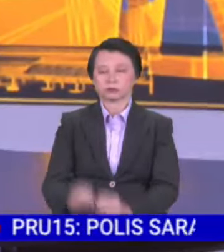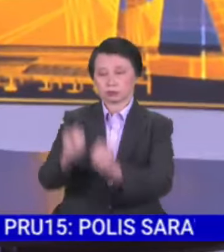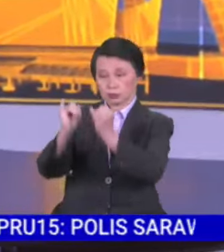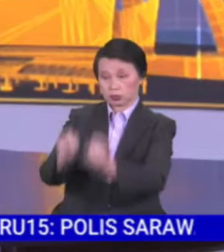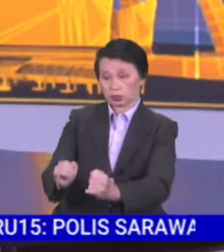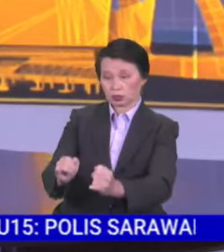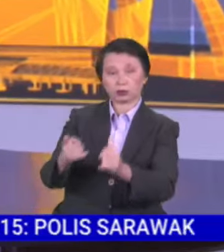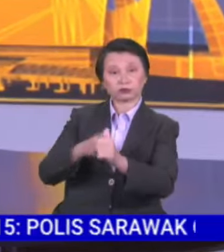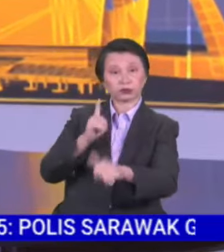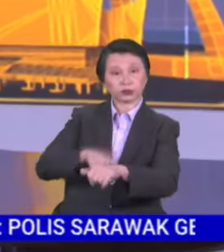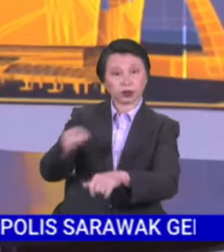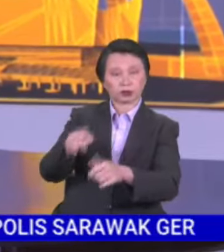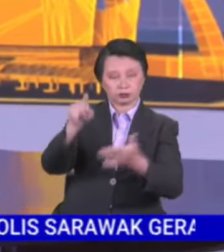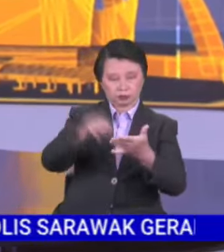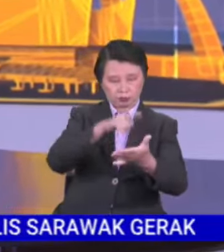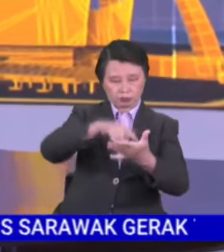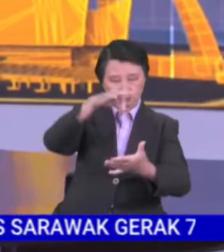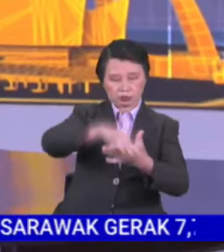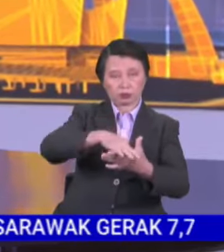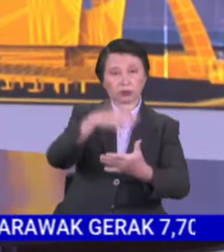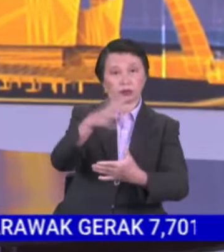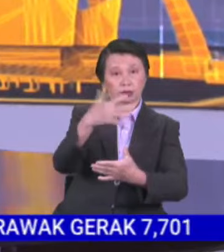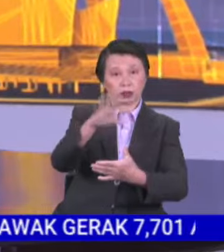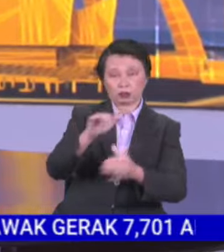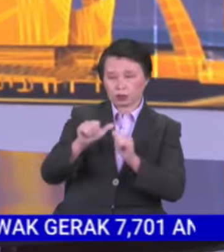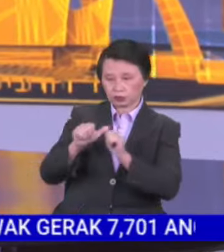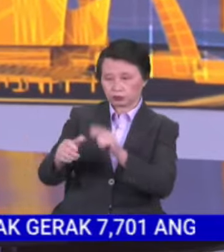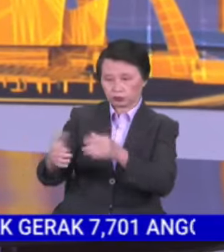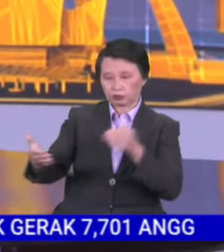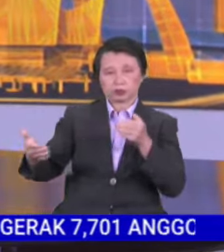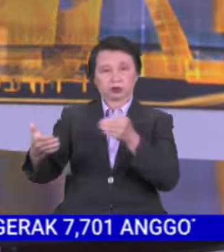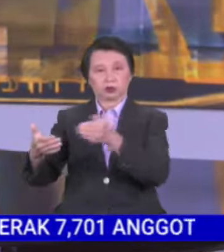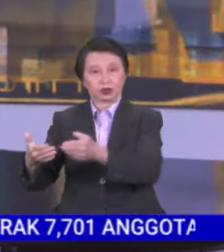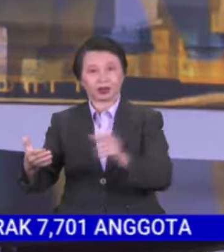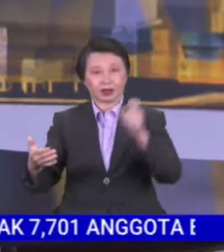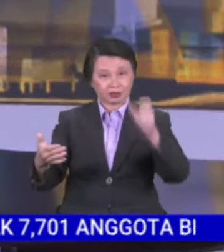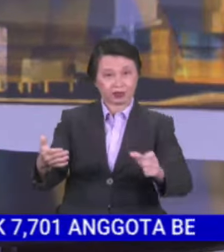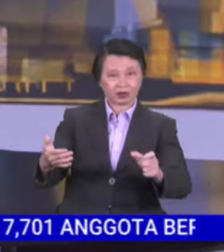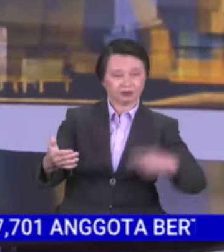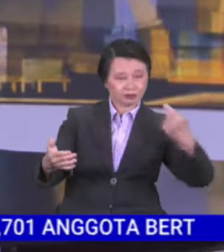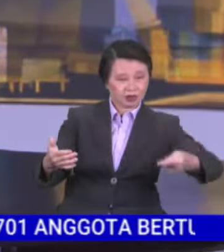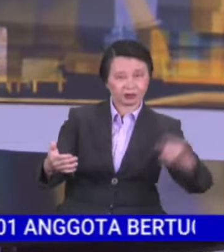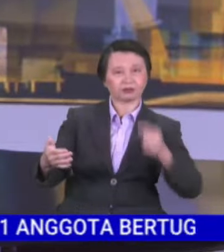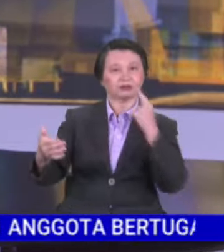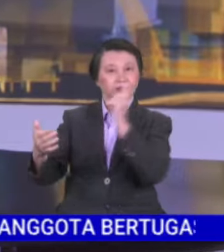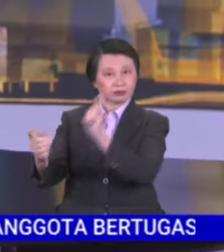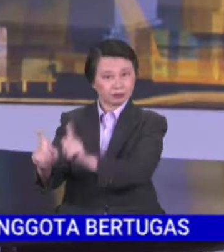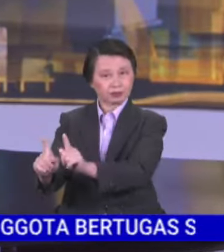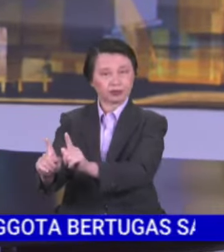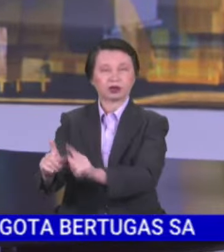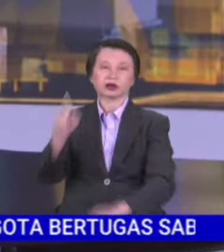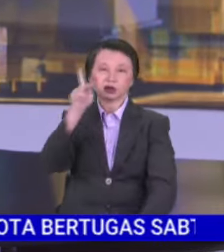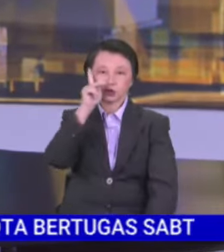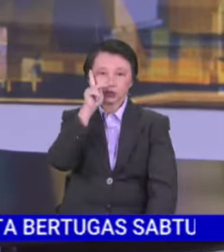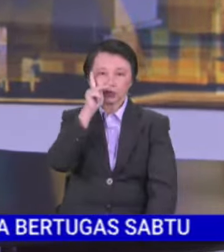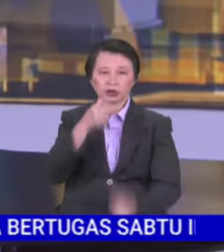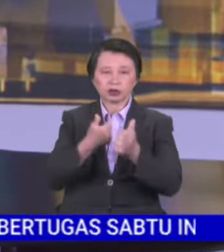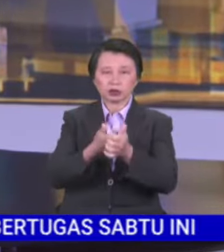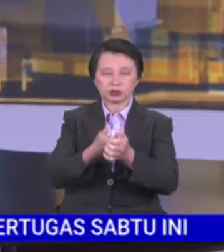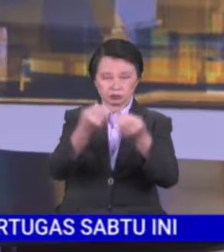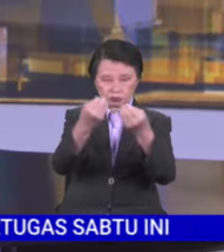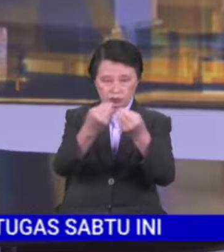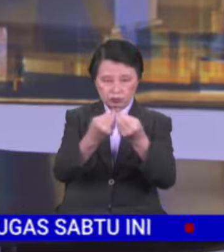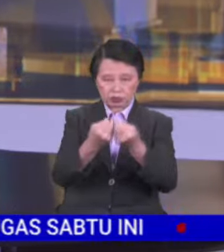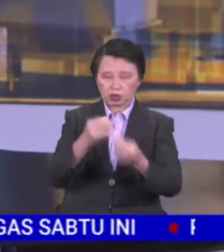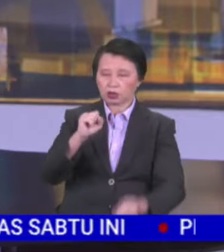Individu yang pertama kali mengundi pada PRU15 terus didekati calon bertanding di 15 Parlimen di Kedah. Berdasarkan